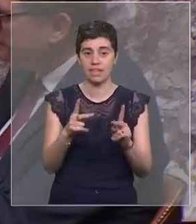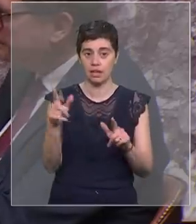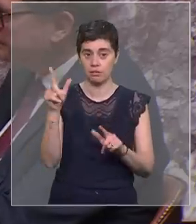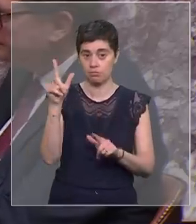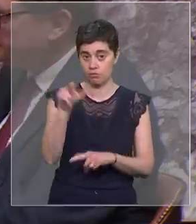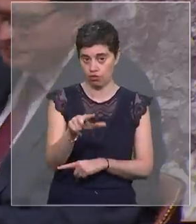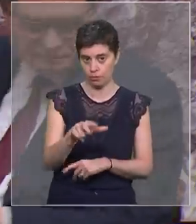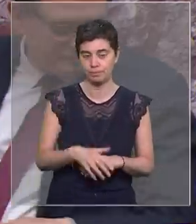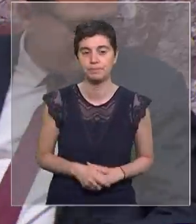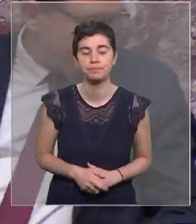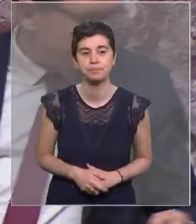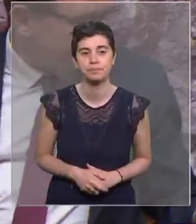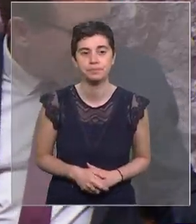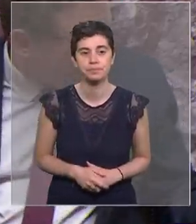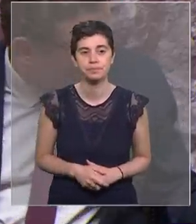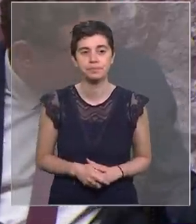Logement.